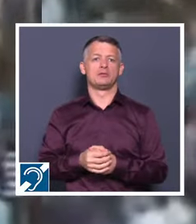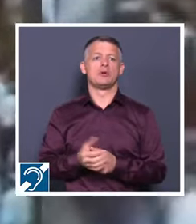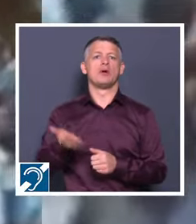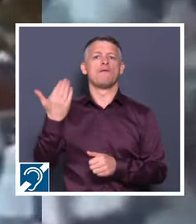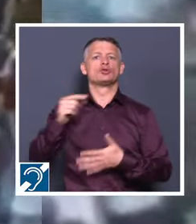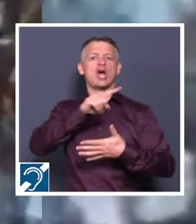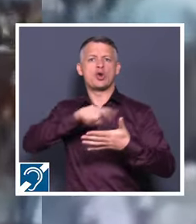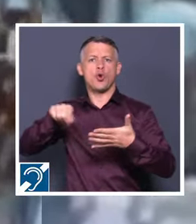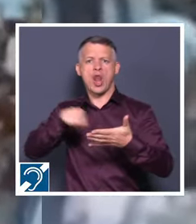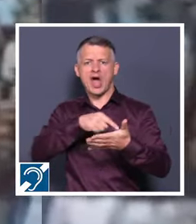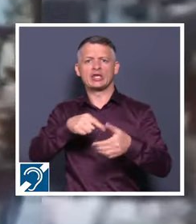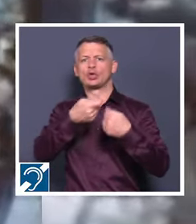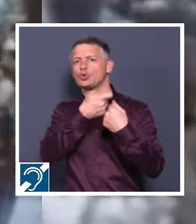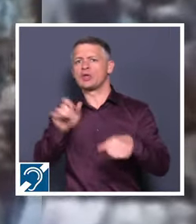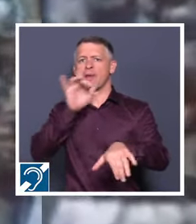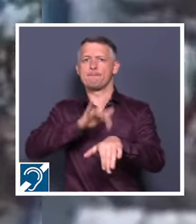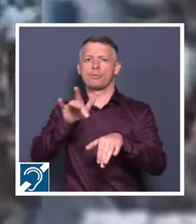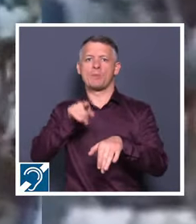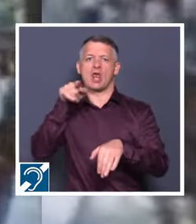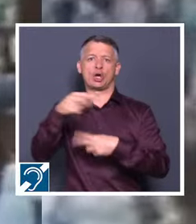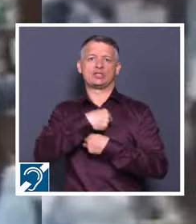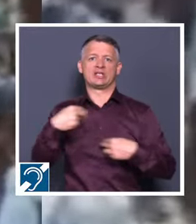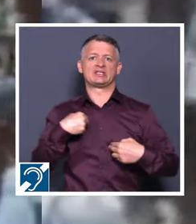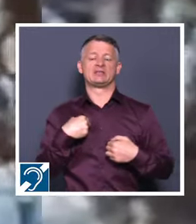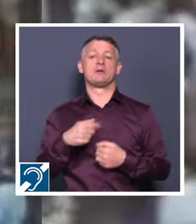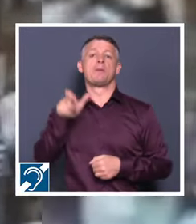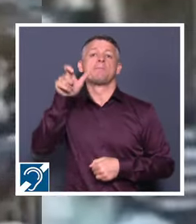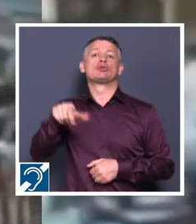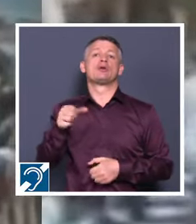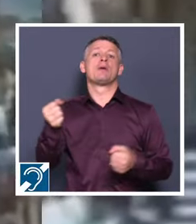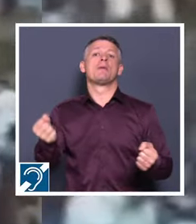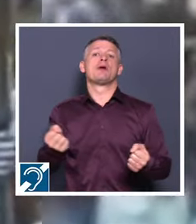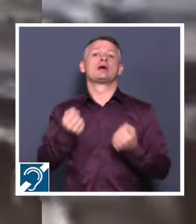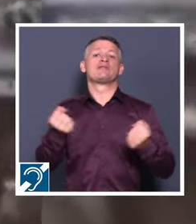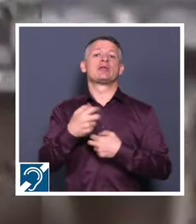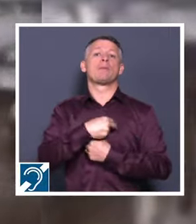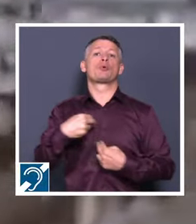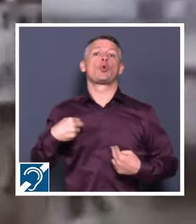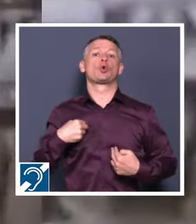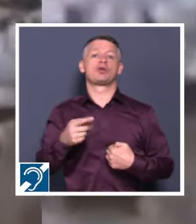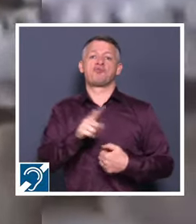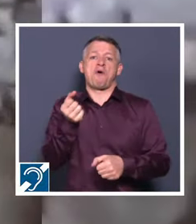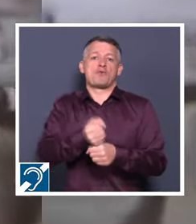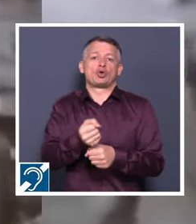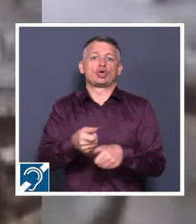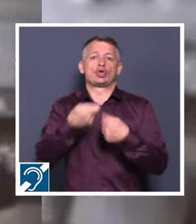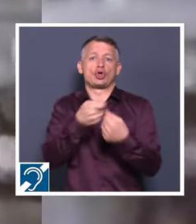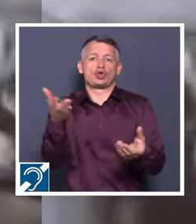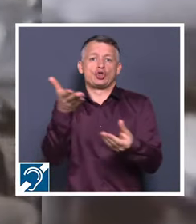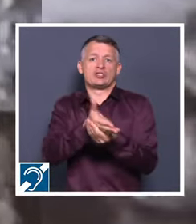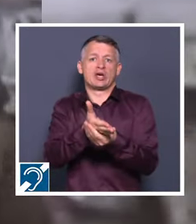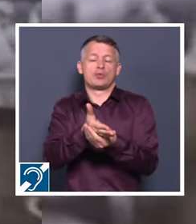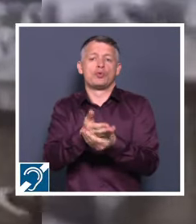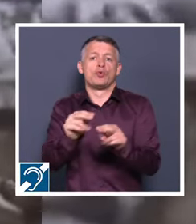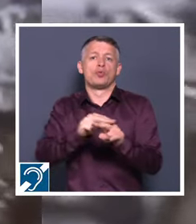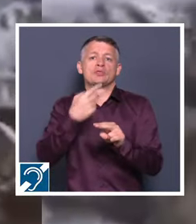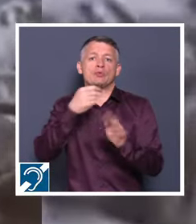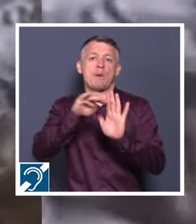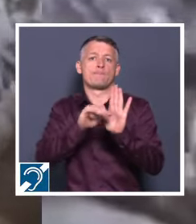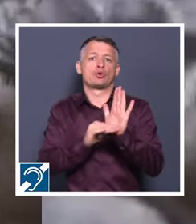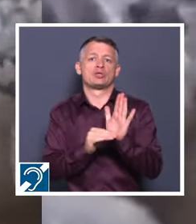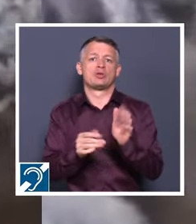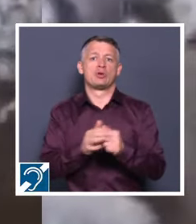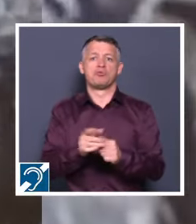au fost anulate toate probele în instanță, procurorii nu și-au făcut datoria, n-au făcut un dosar complet neprocedural, ca atare